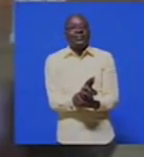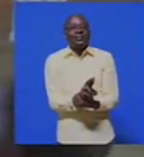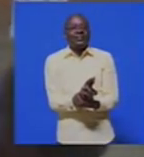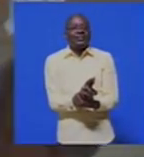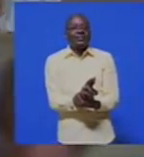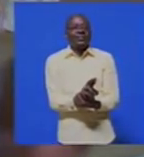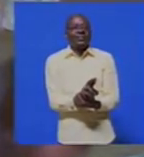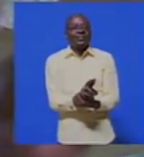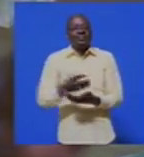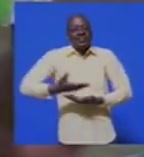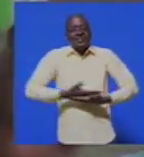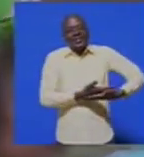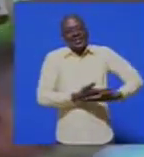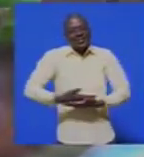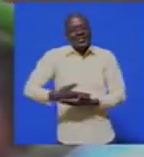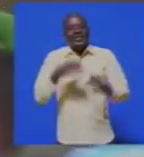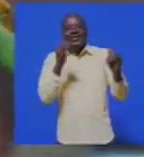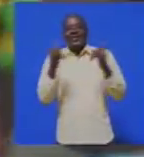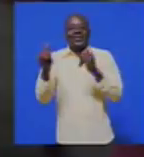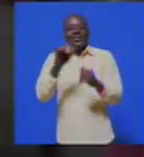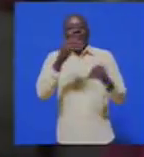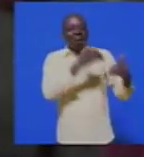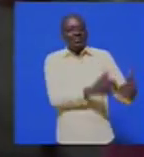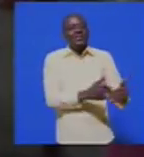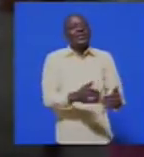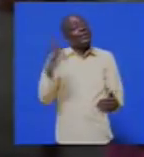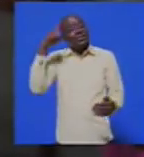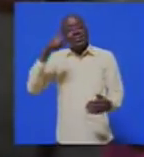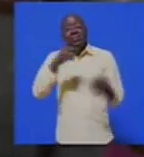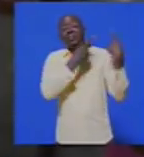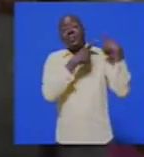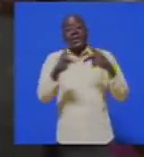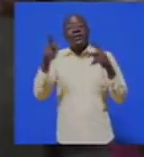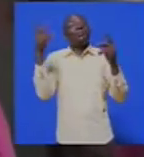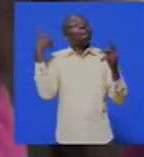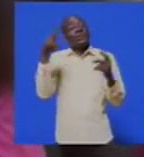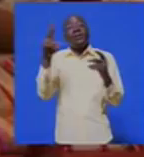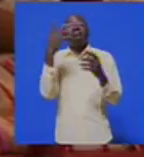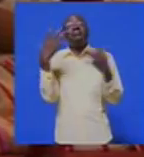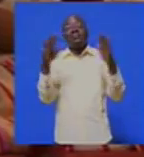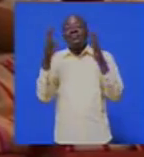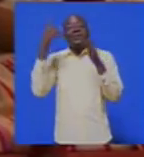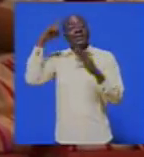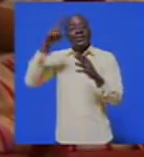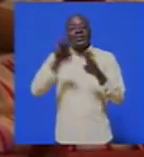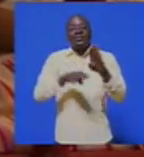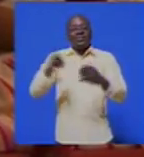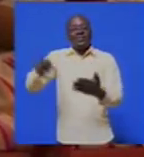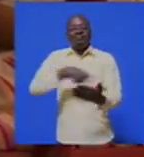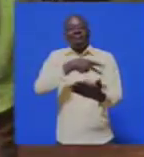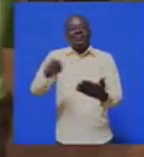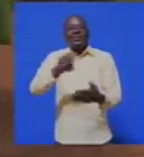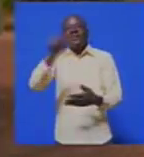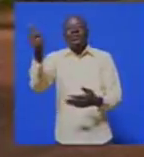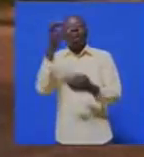Des bébés qui jouent aux côtés de leur nourrice. Pendant que les uns battent des mains et esquissent des pas de danse, d'autres se reposent